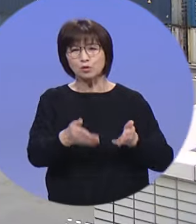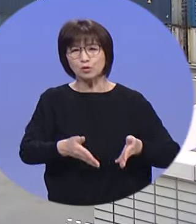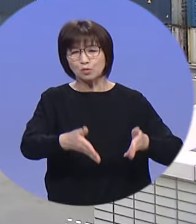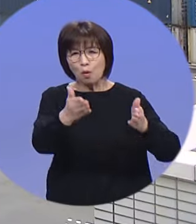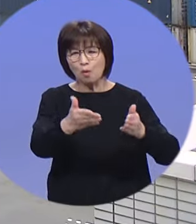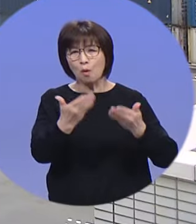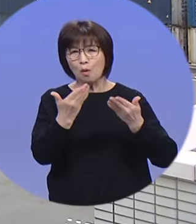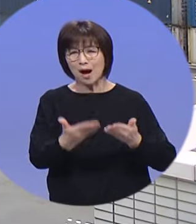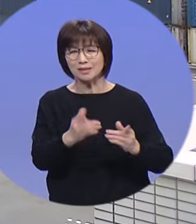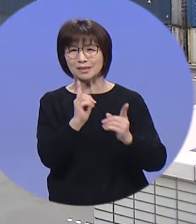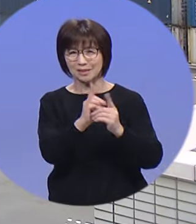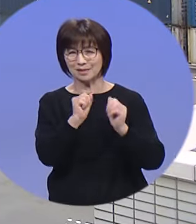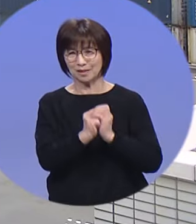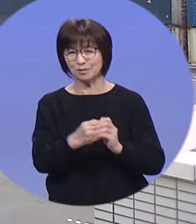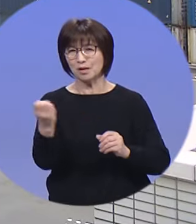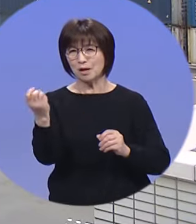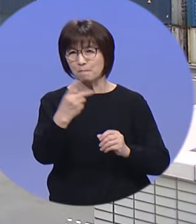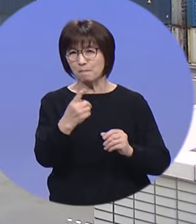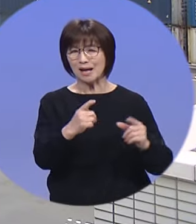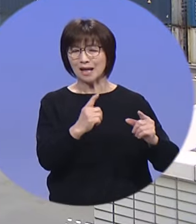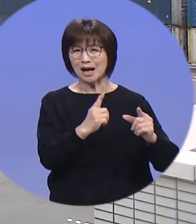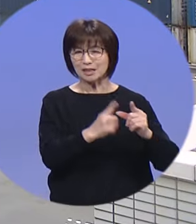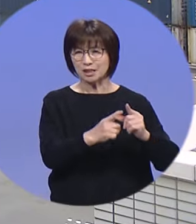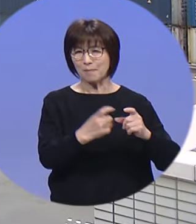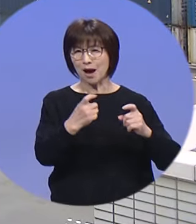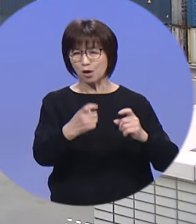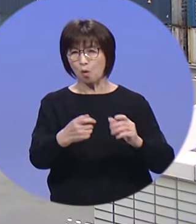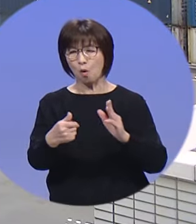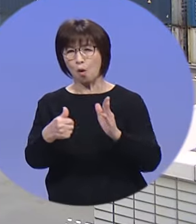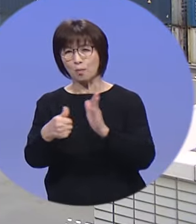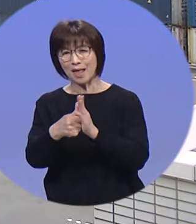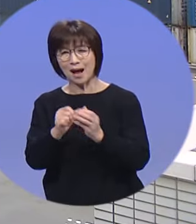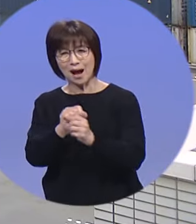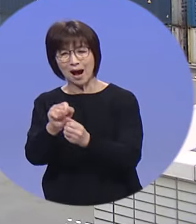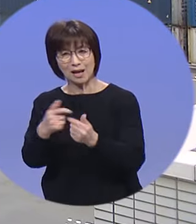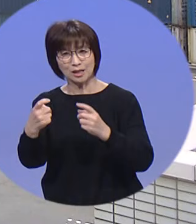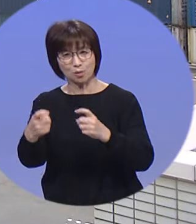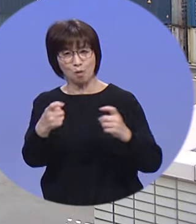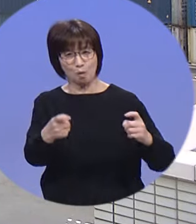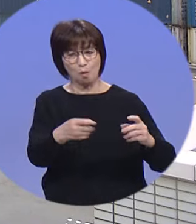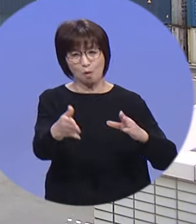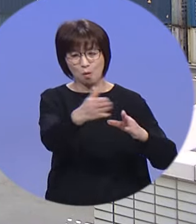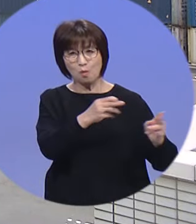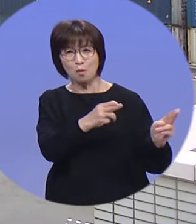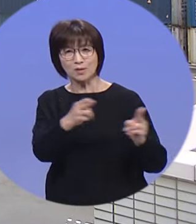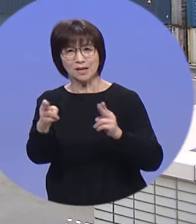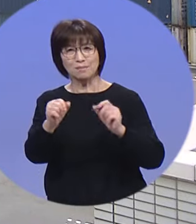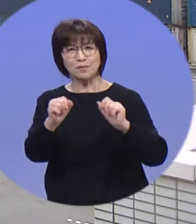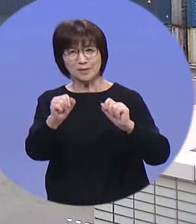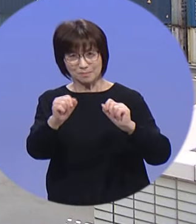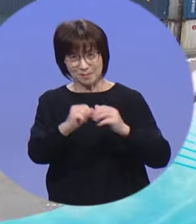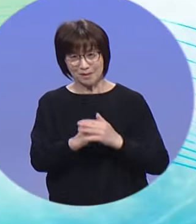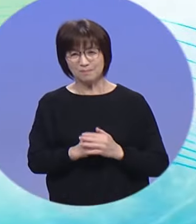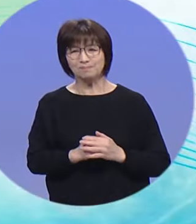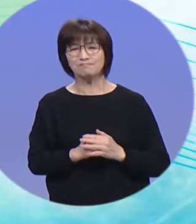。また千葉港、奈良井港などの港湾整備を進めます。